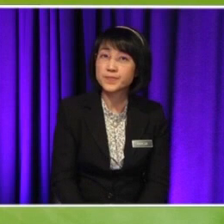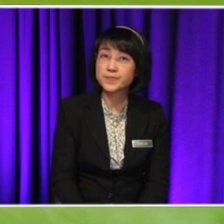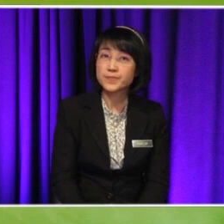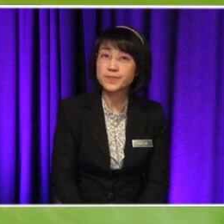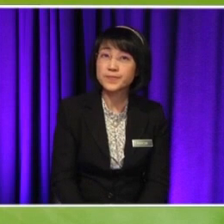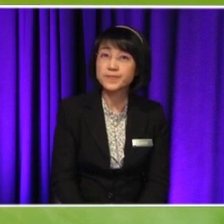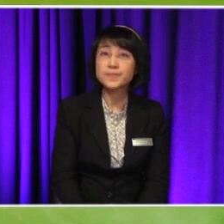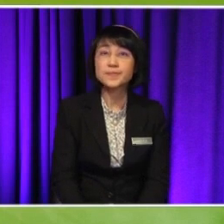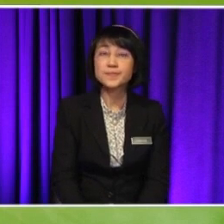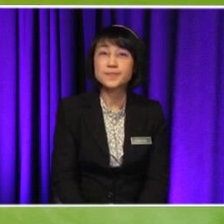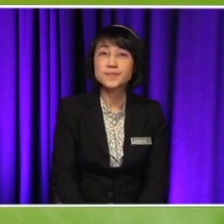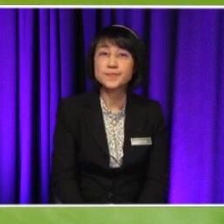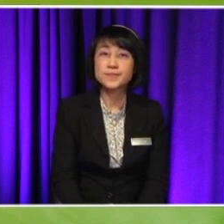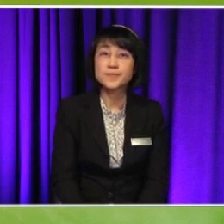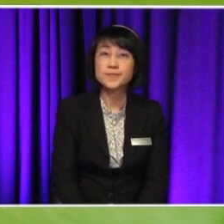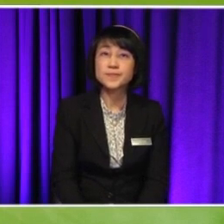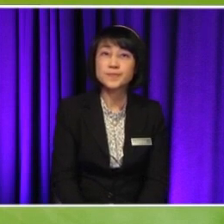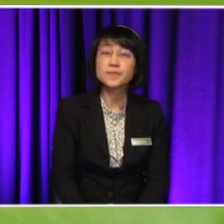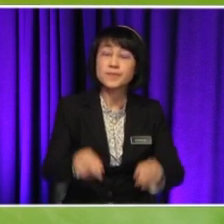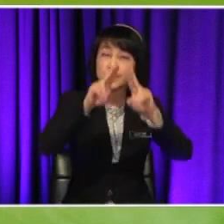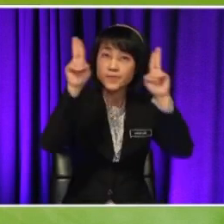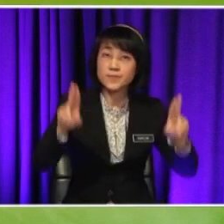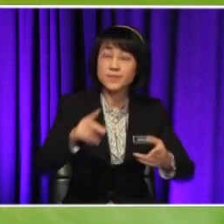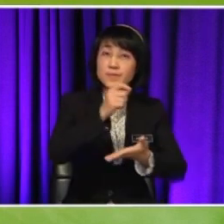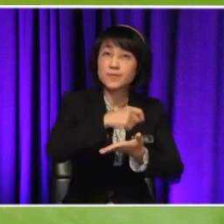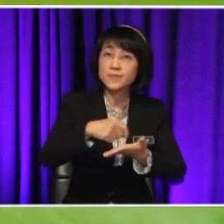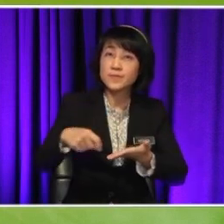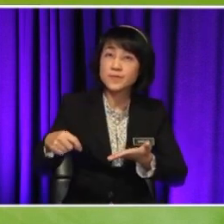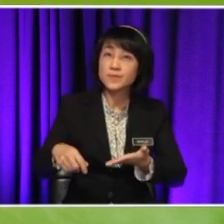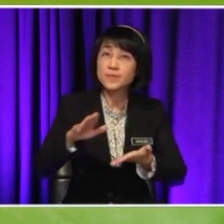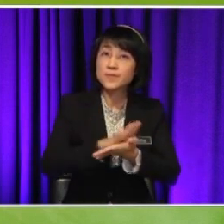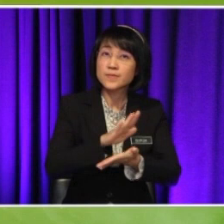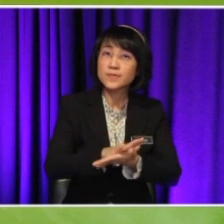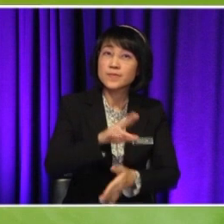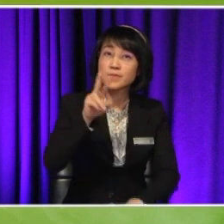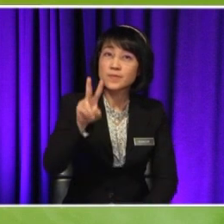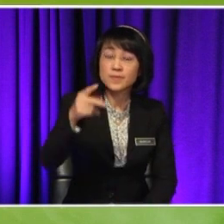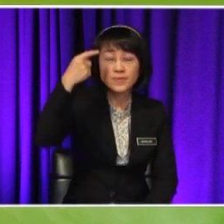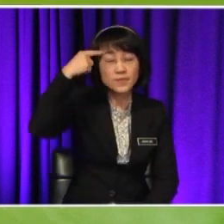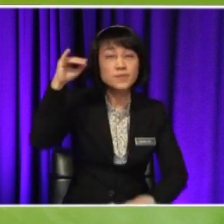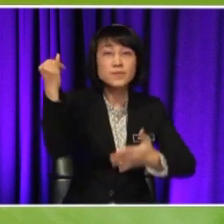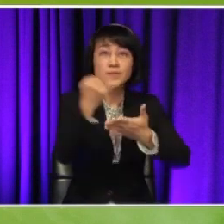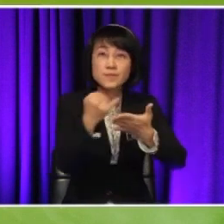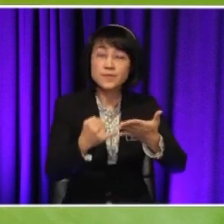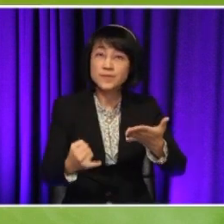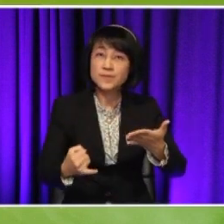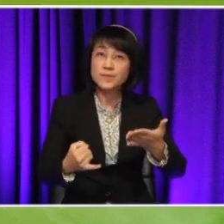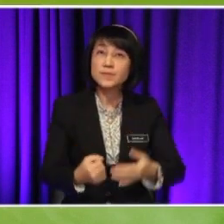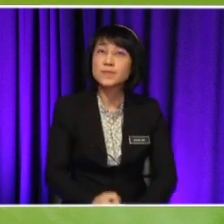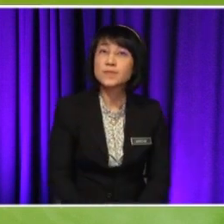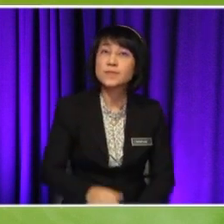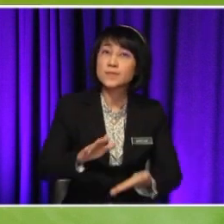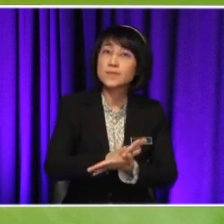kertas 1 ni adalah untuk ujian bertulislah. Okey. Kertas 2 adalah untuk melukis. Okey, dan kertas